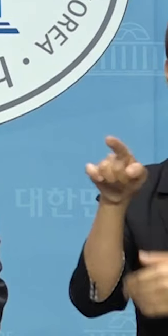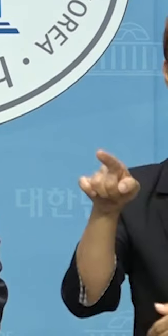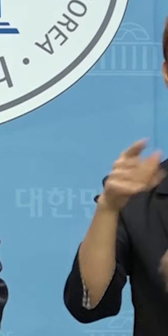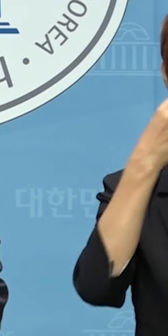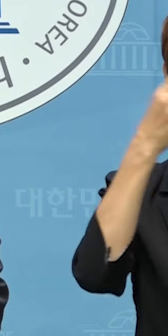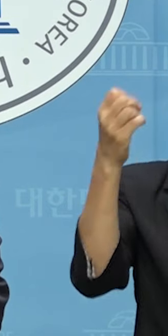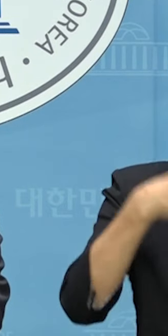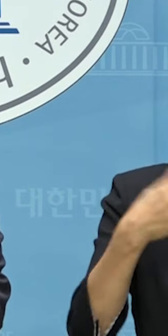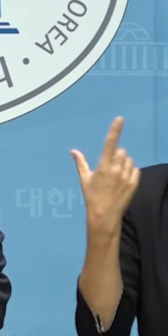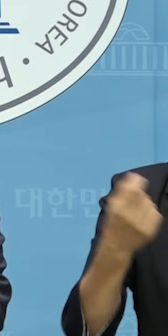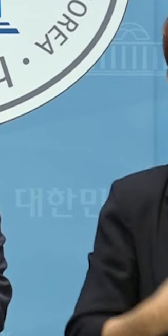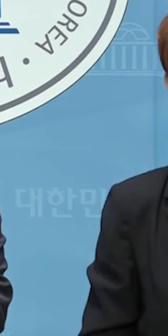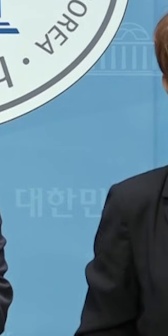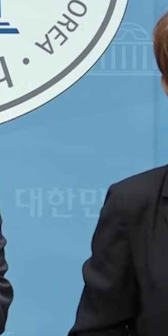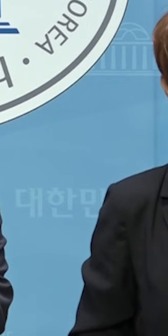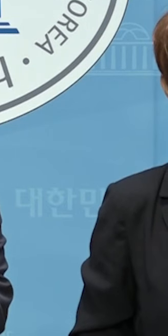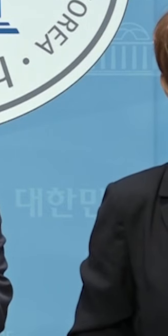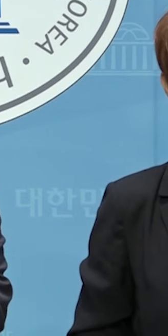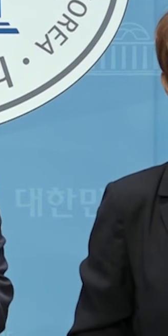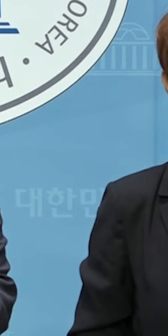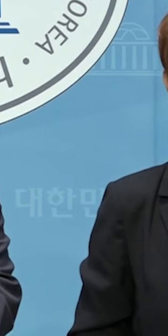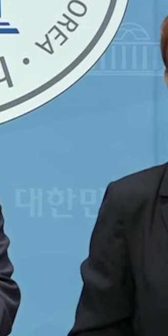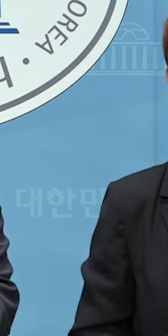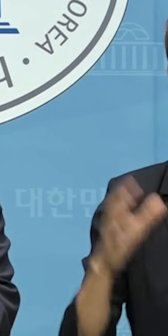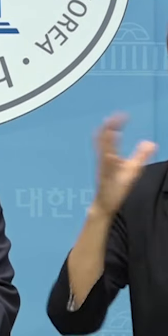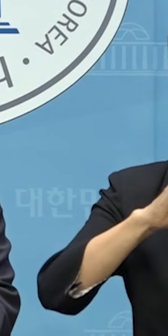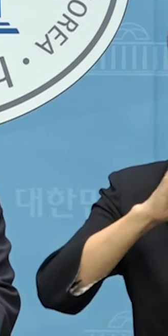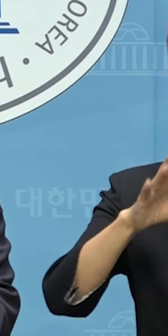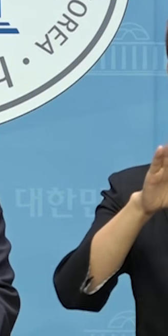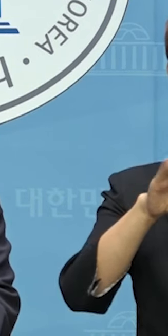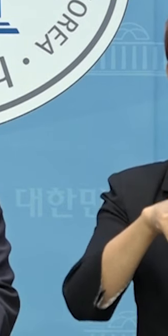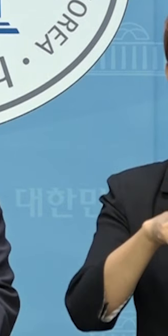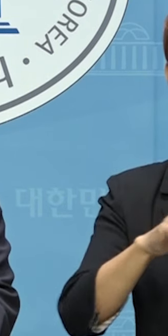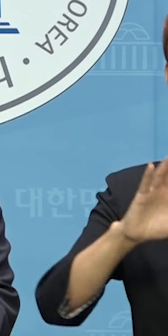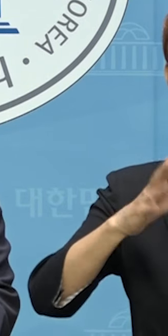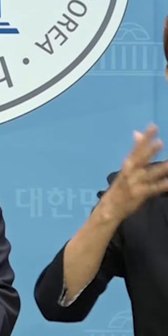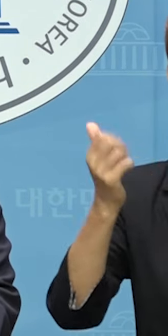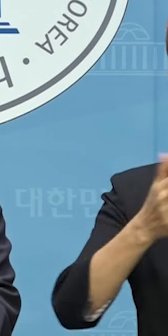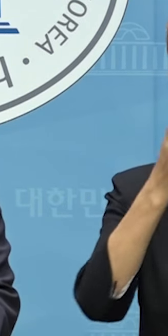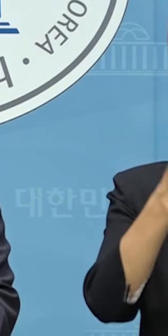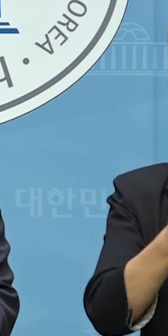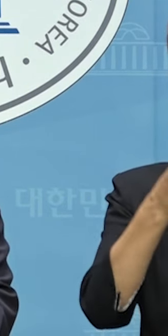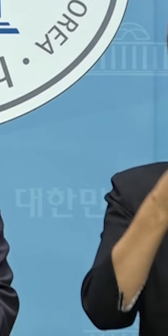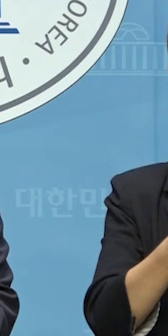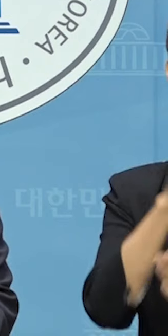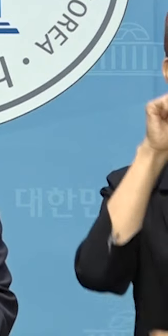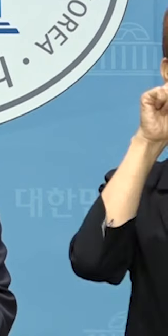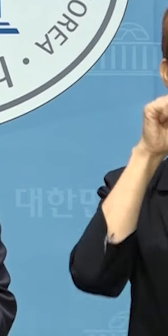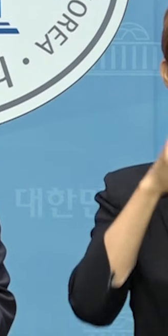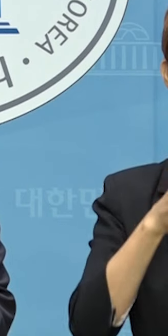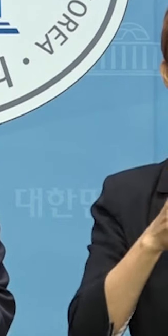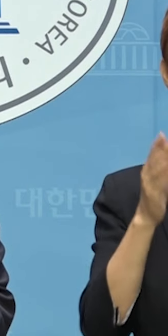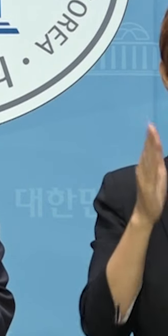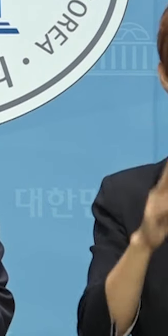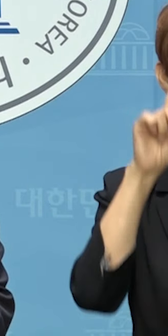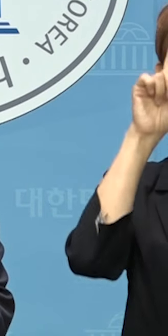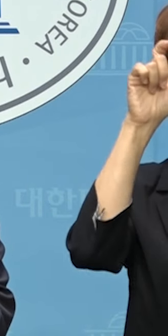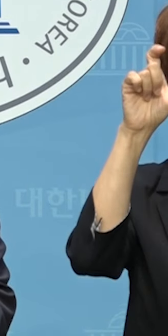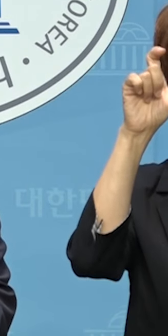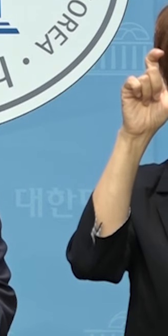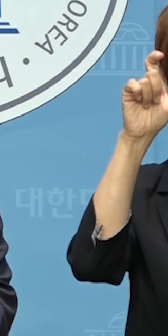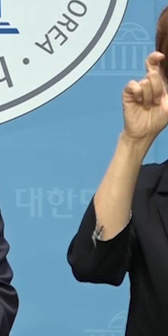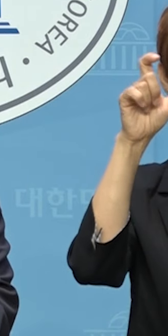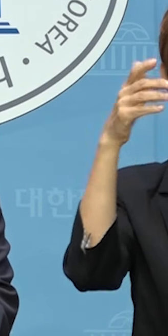무시된 것입니다 지난 전체에 의해도 국회법상 정한 숙려기간 15일을 제대로 채우지도